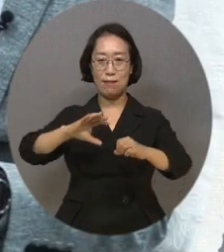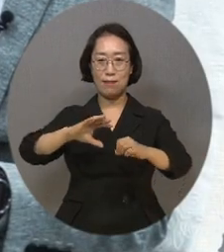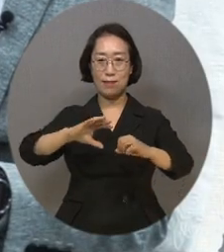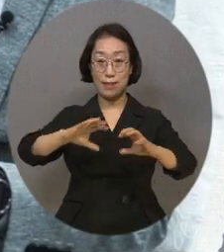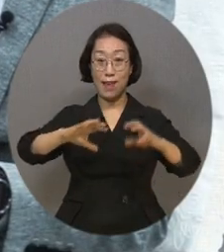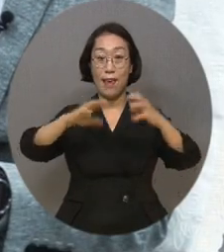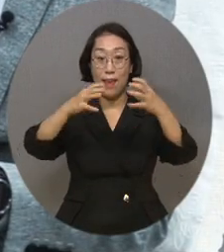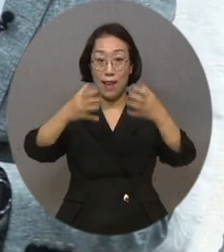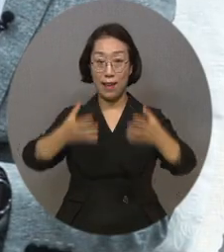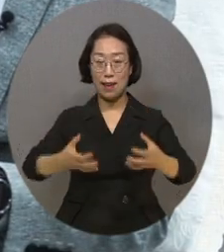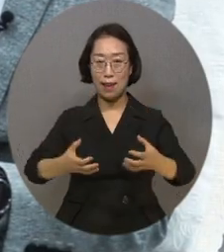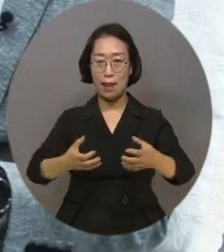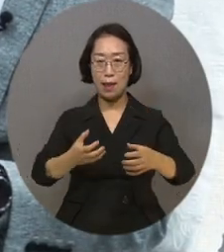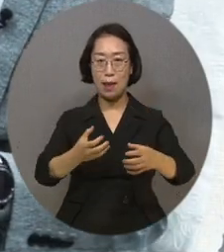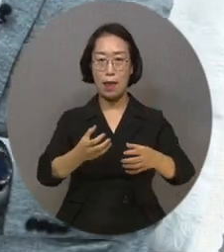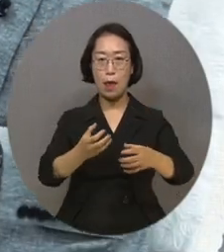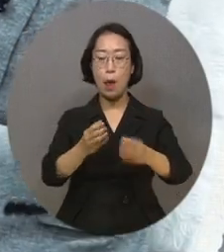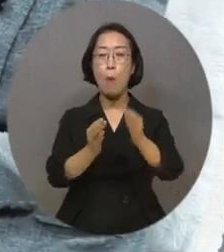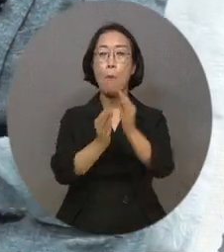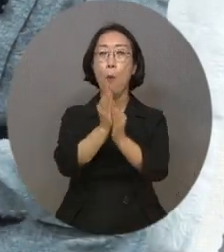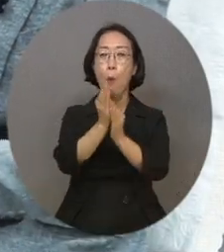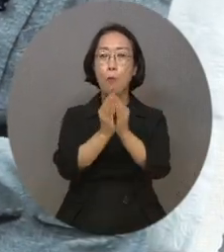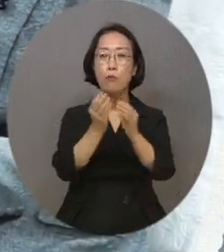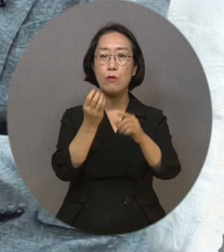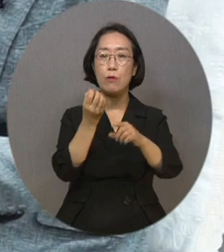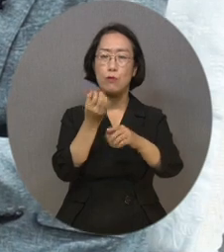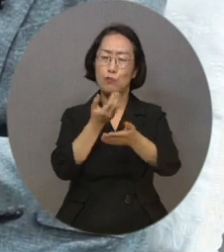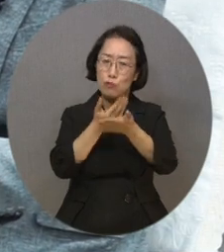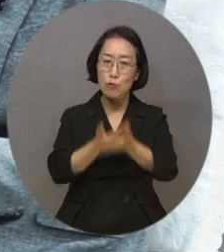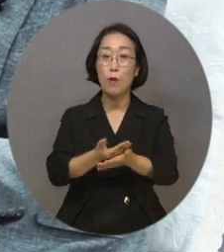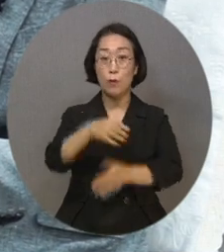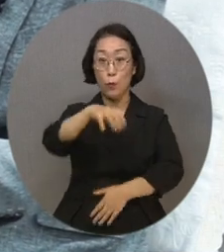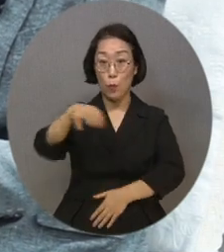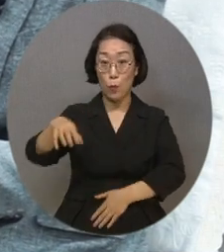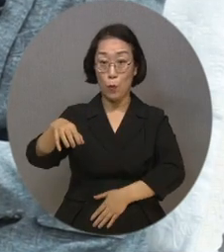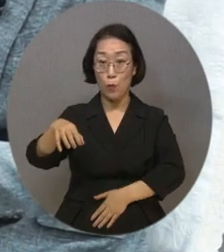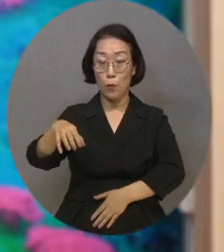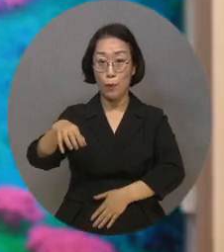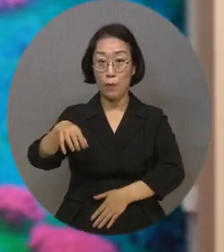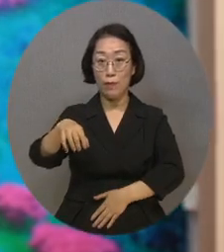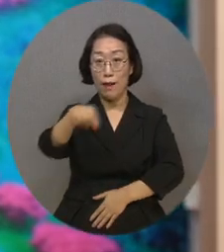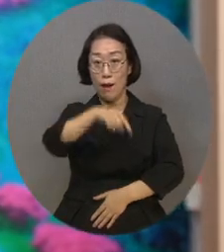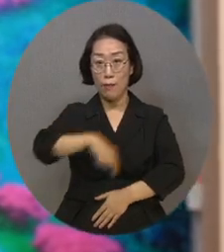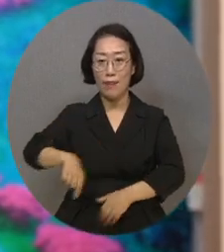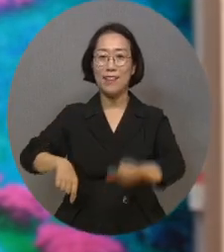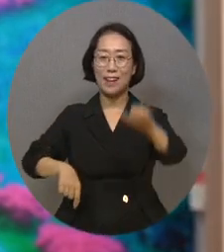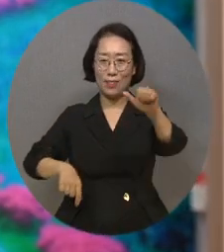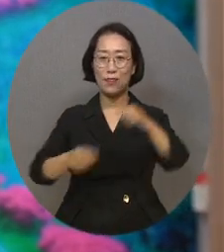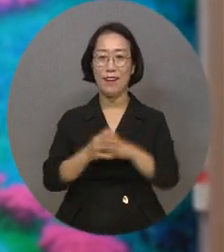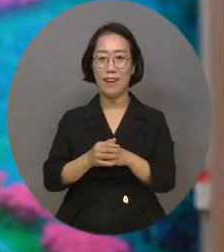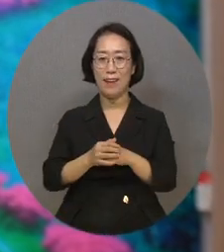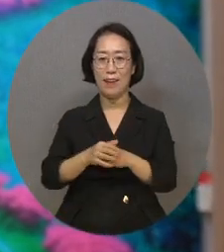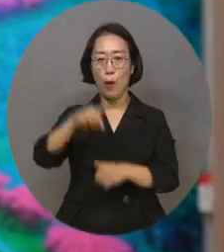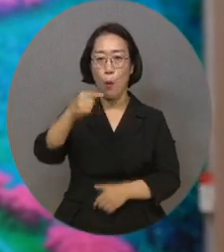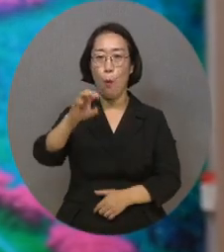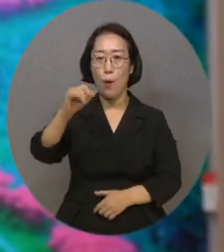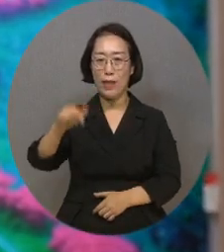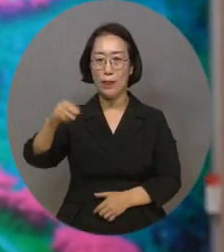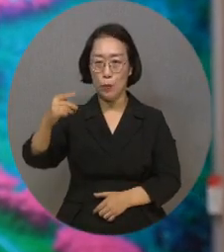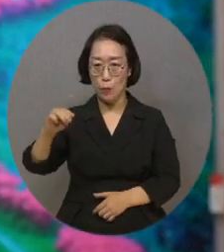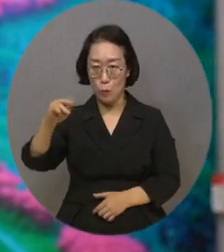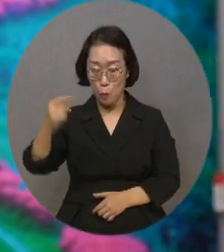한 5개를 저희가 품고 있습니다. 네. 고창에. 이제 거기에는 이제 고인돌 유적지, 고창